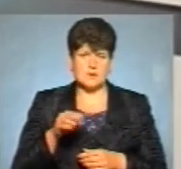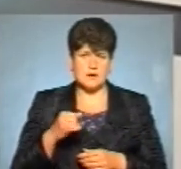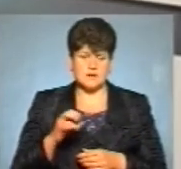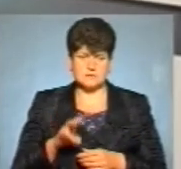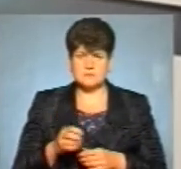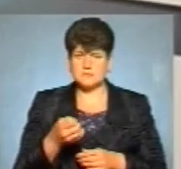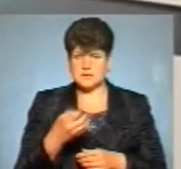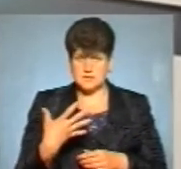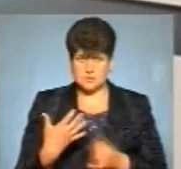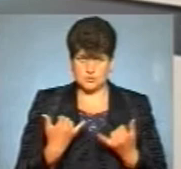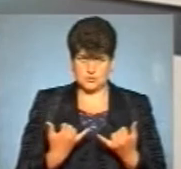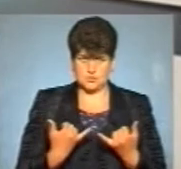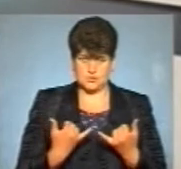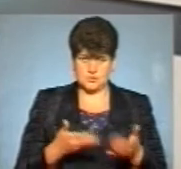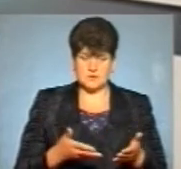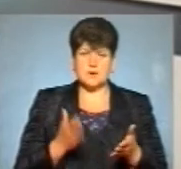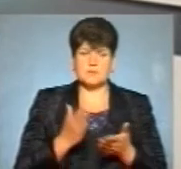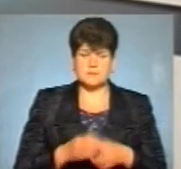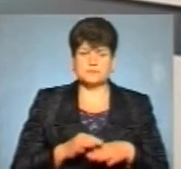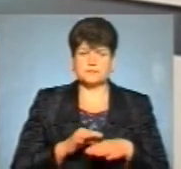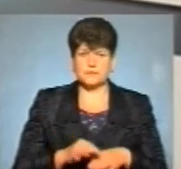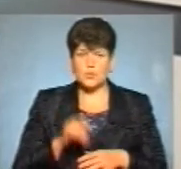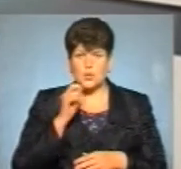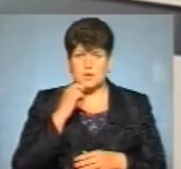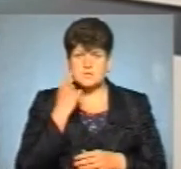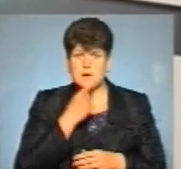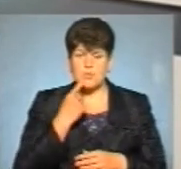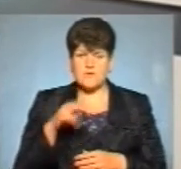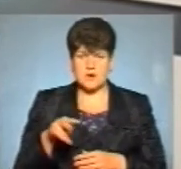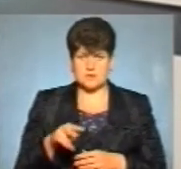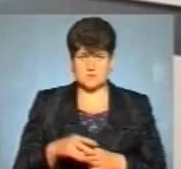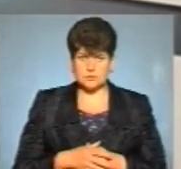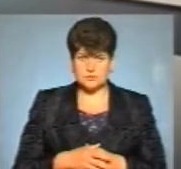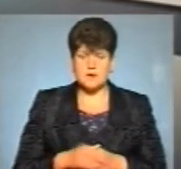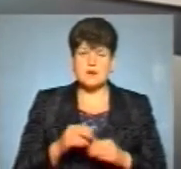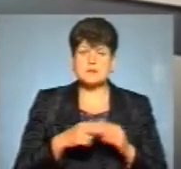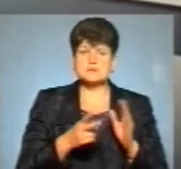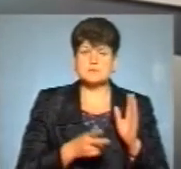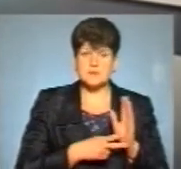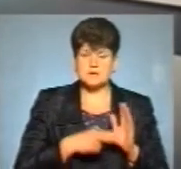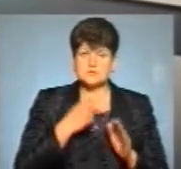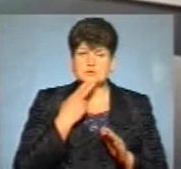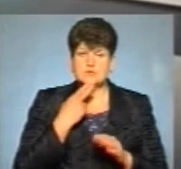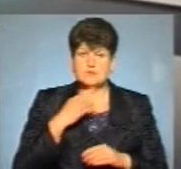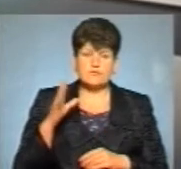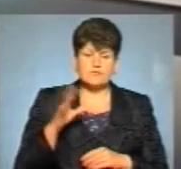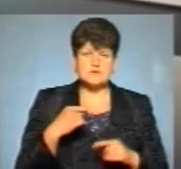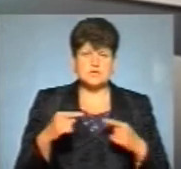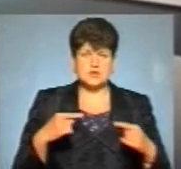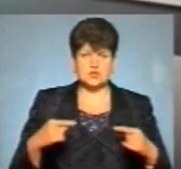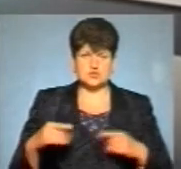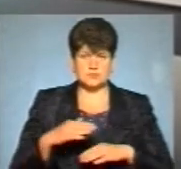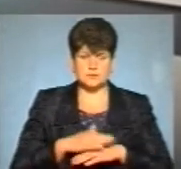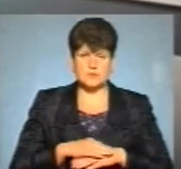15-го, тобто сьогодні, мала б проходити українська мова та література, а 17 червня усі інші предмети.